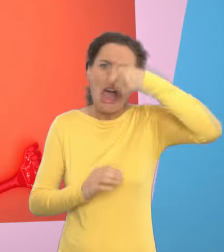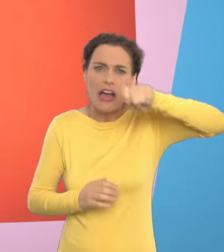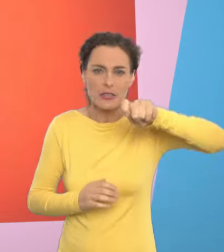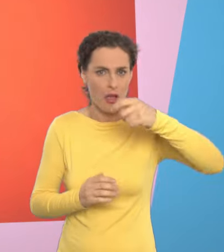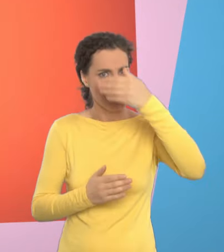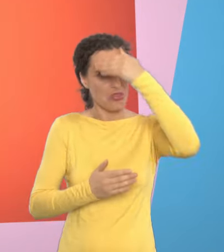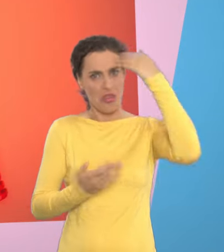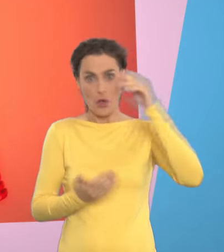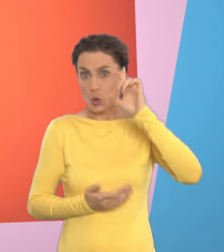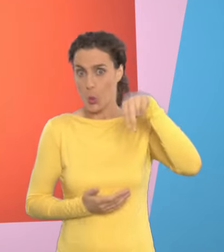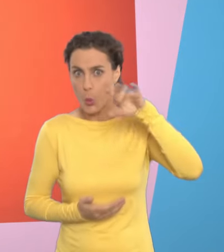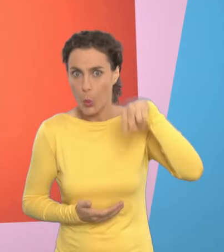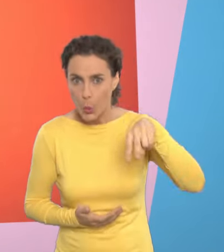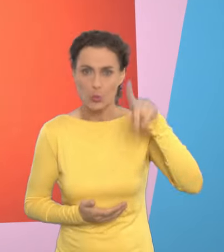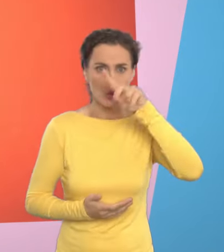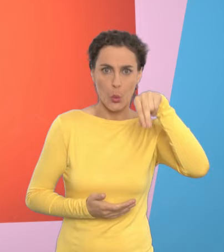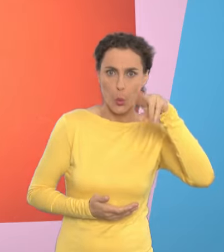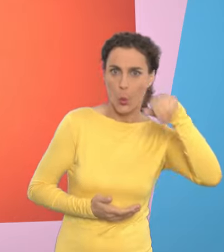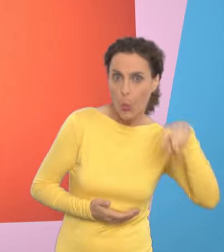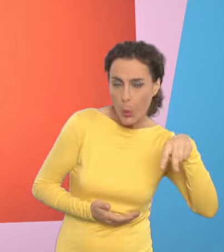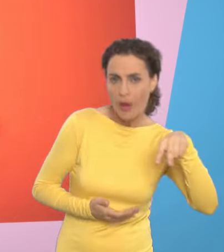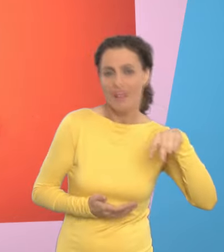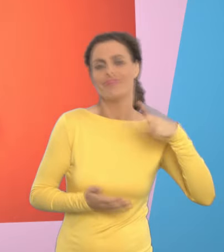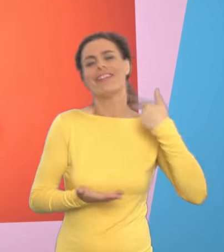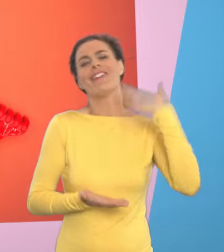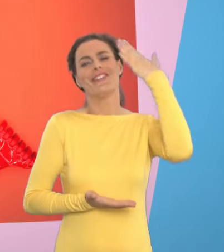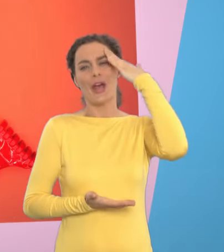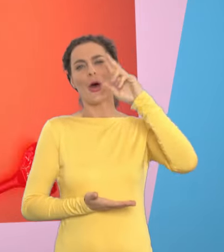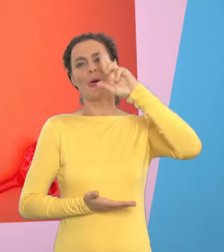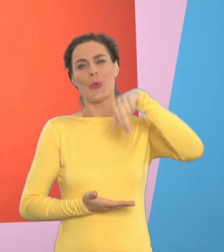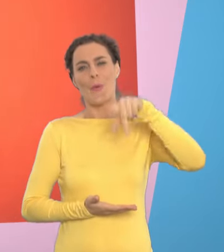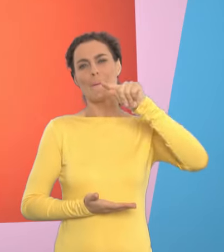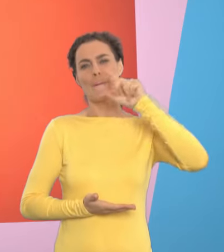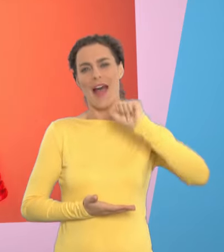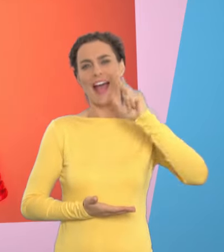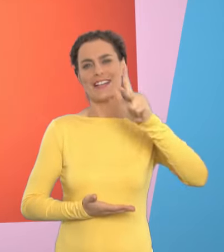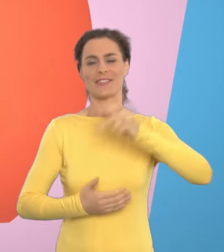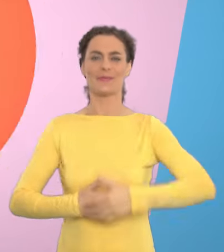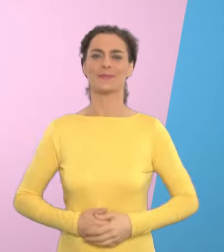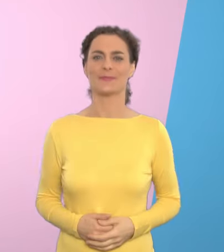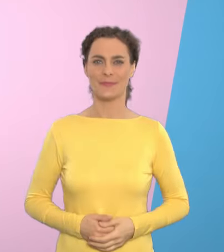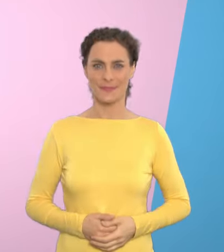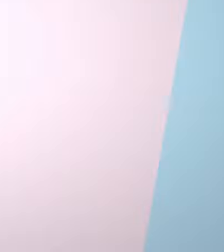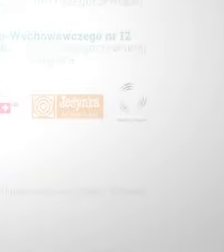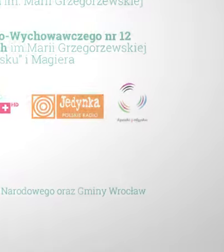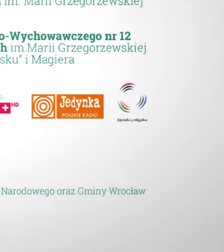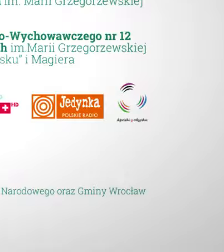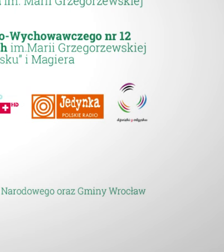Jak nazywa się, nikt nie wie. Kulu, Zulu? Może tak. Lub zwyczajnie. Rupak.